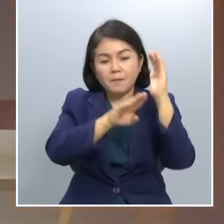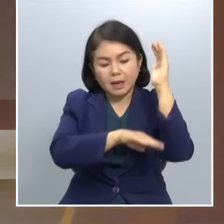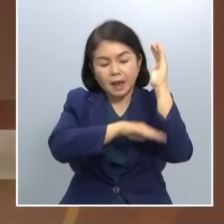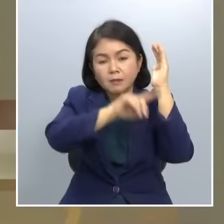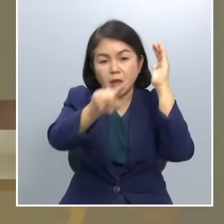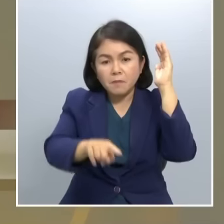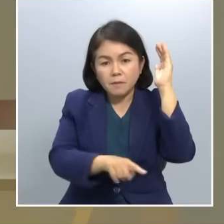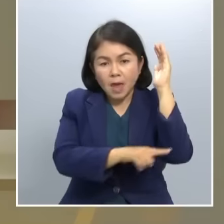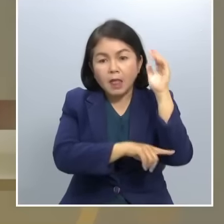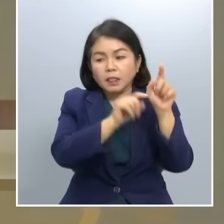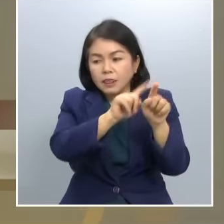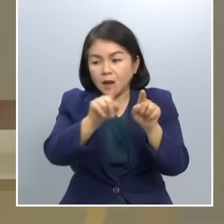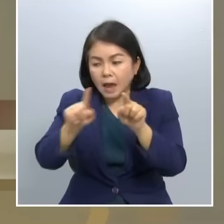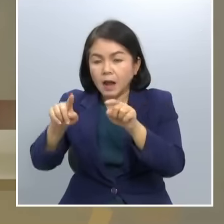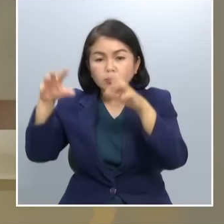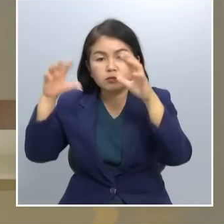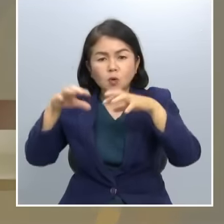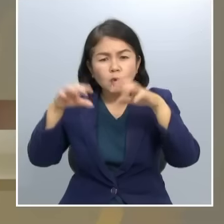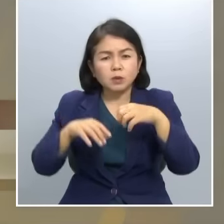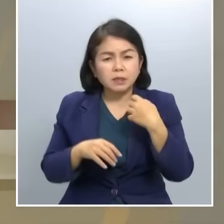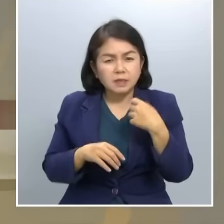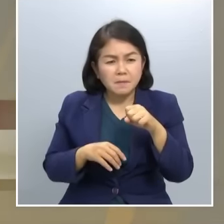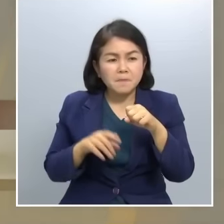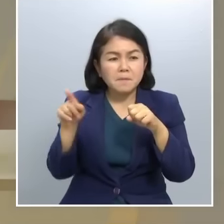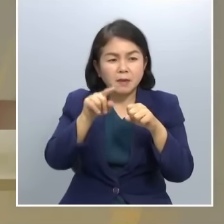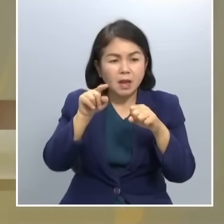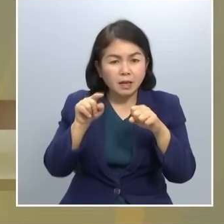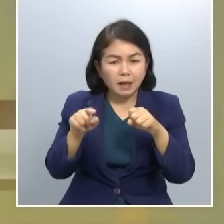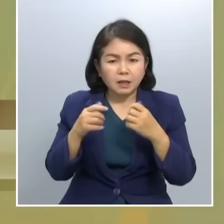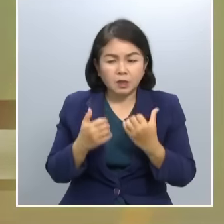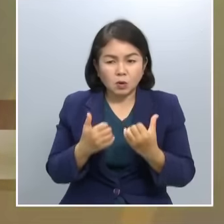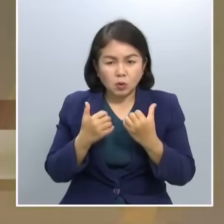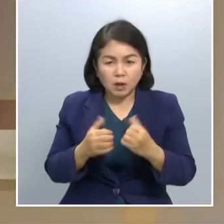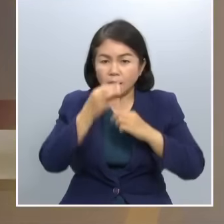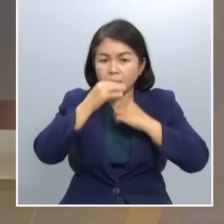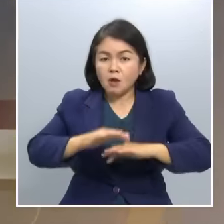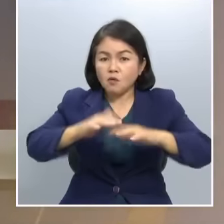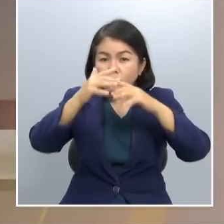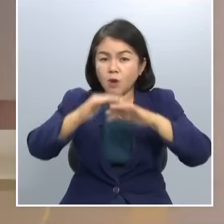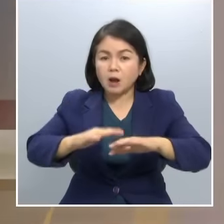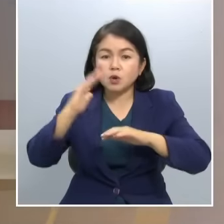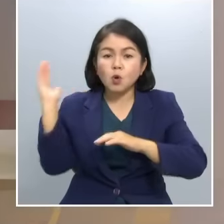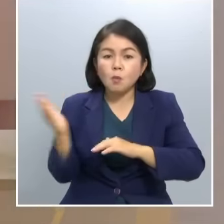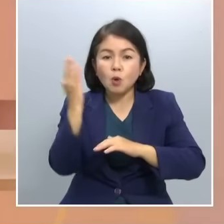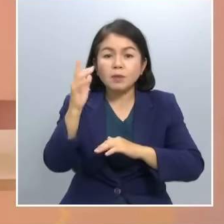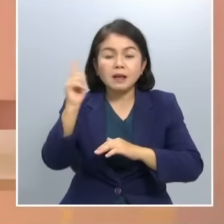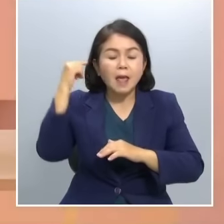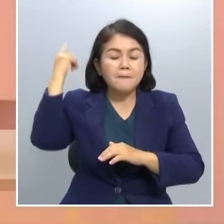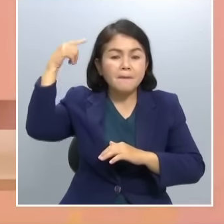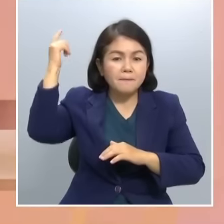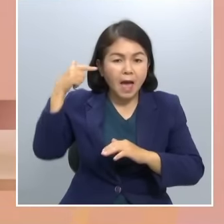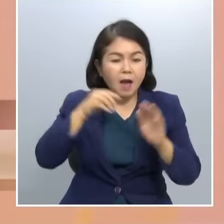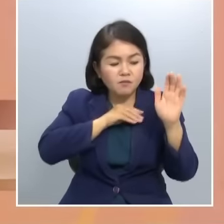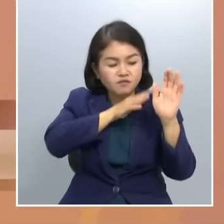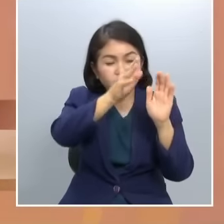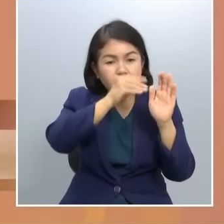ภาคอื่นจะมีฝนสัก 10% ของพื้นที่อันเนื่องมาจากคลื่นกระแสลมฝ่ายตะวันตกจากเมียนมาเคลื่อนเข้าปกคลุม